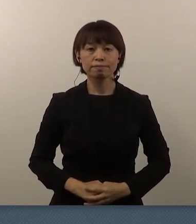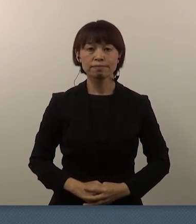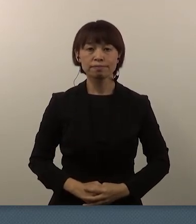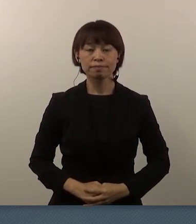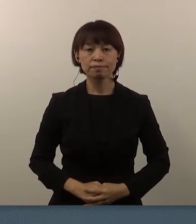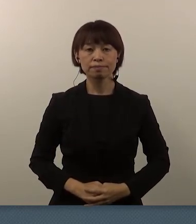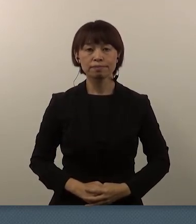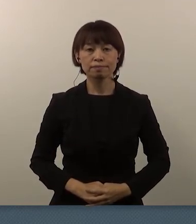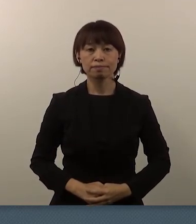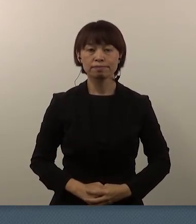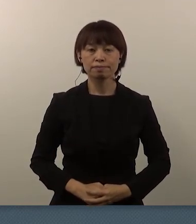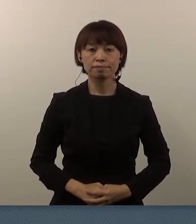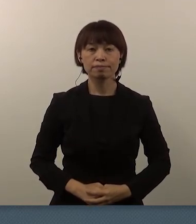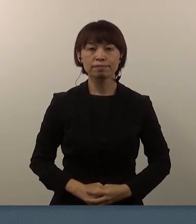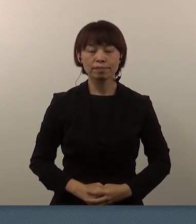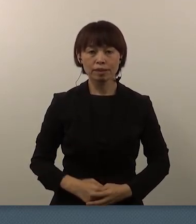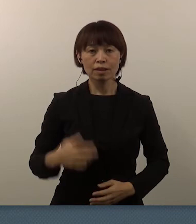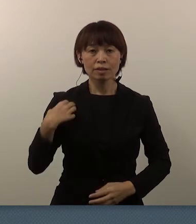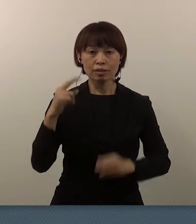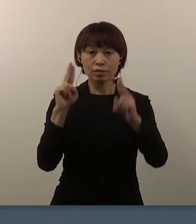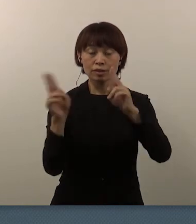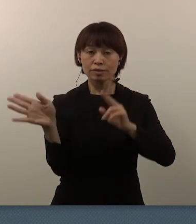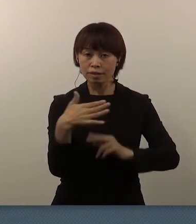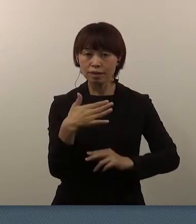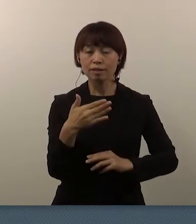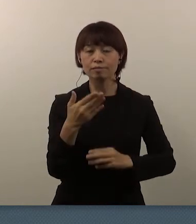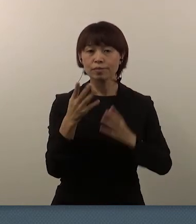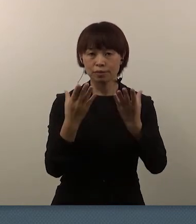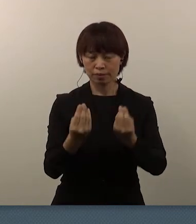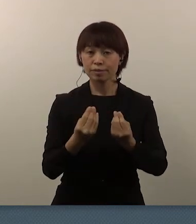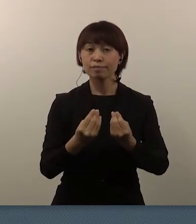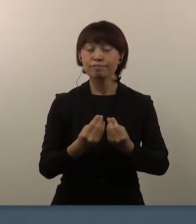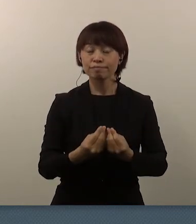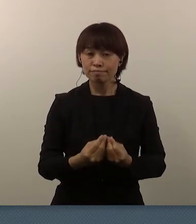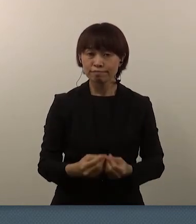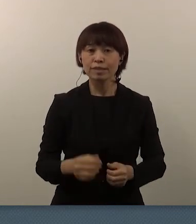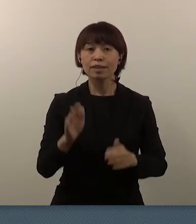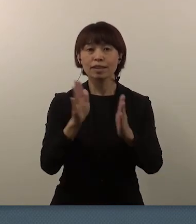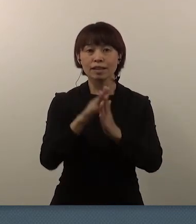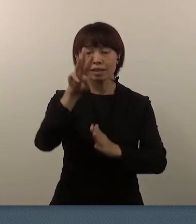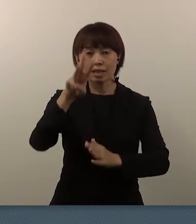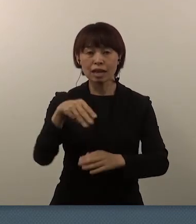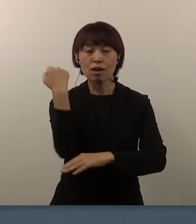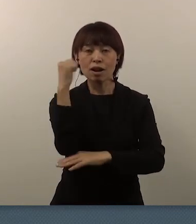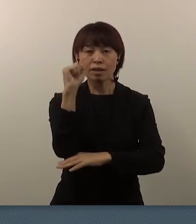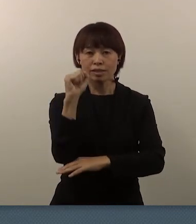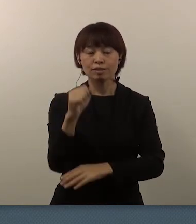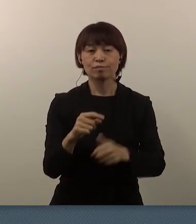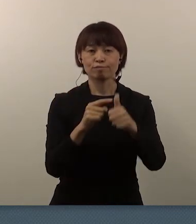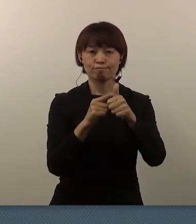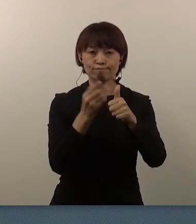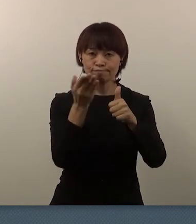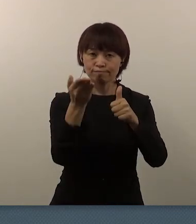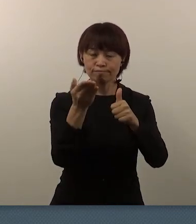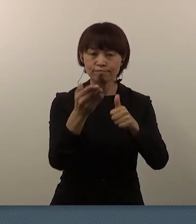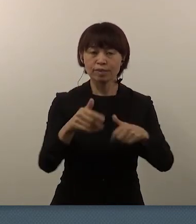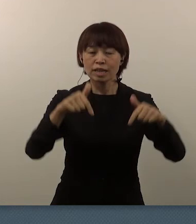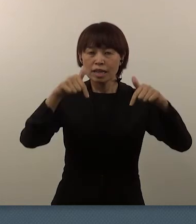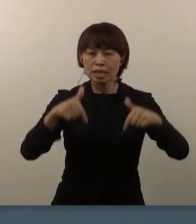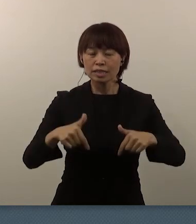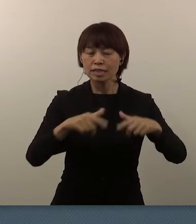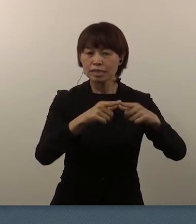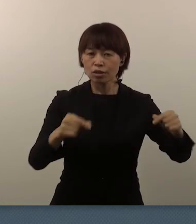私大丈夫です。 幹事社から以上です。 関連で、すみません、神奈川新聞からです。西日本大雨の関係なん